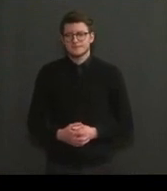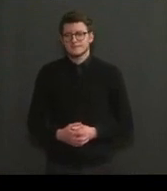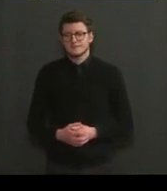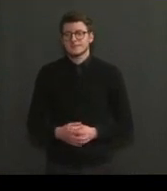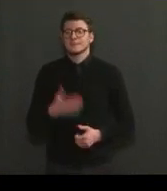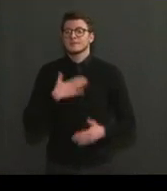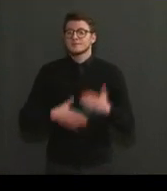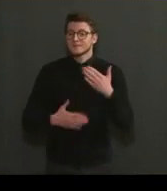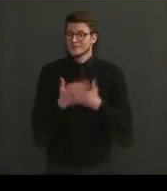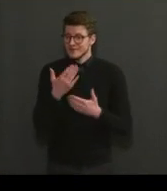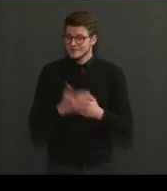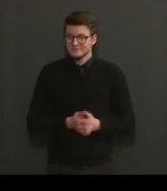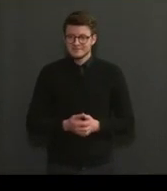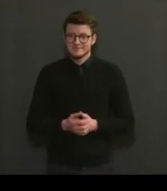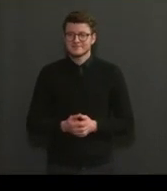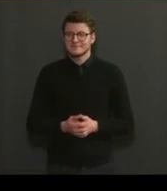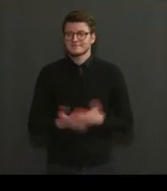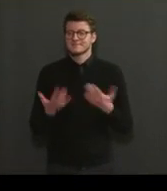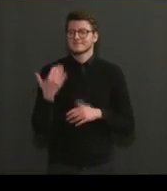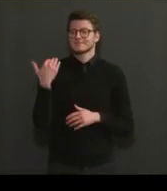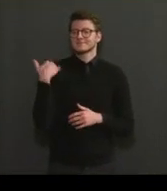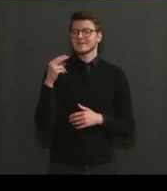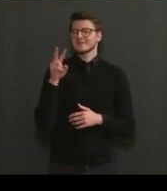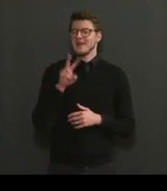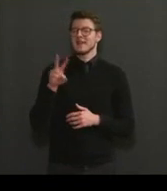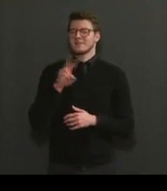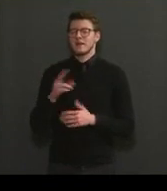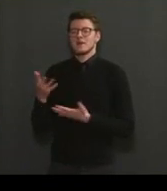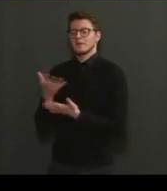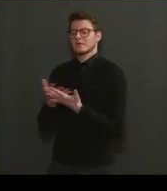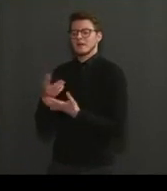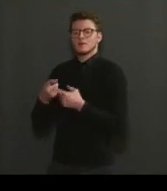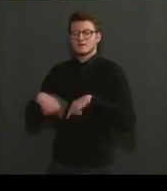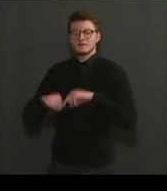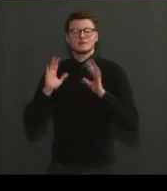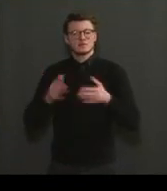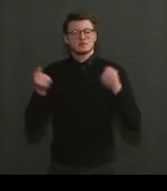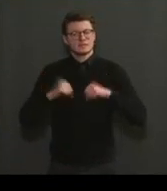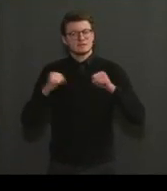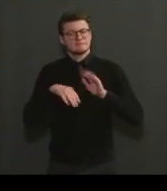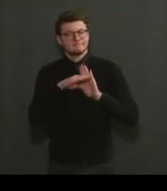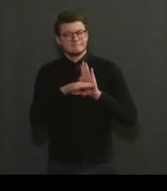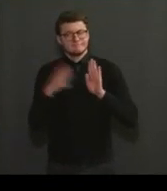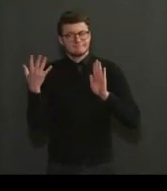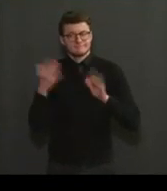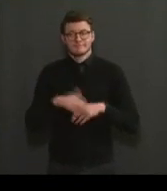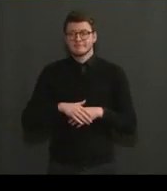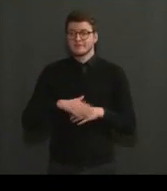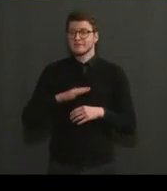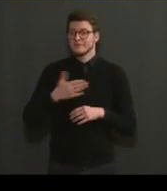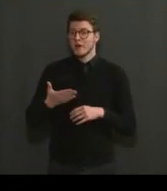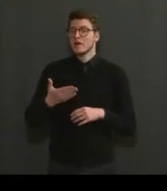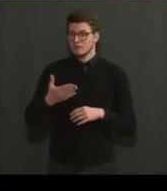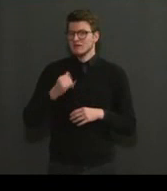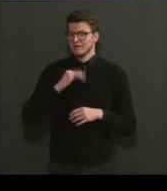Goedemorgen. De beslissingen die vrijdag zijn genomen door het overlegcomité zijn omgezet in een ministerieel besluit en gisteren gepubliceerd in het